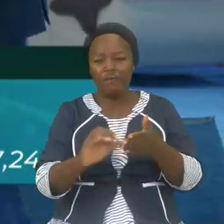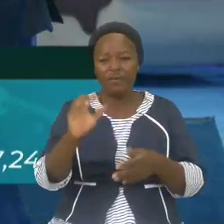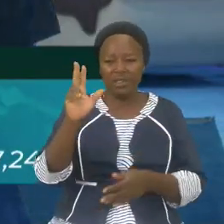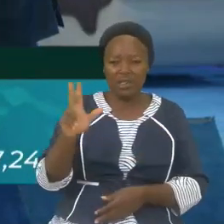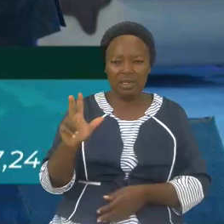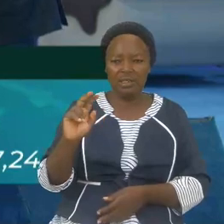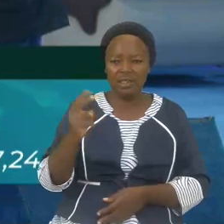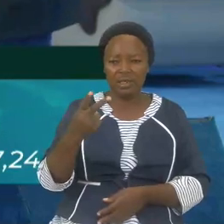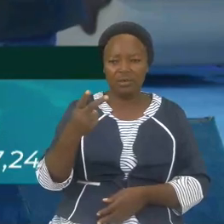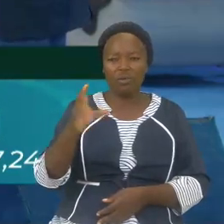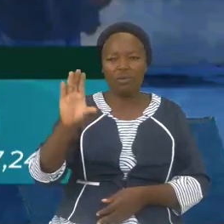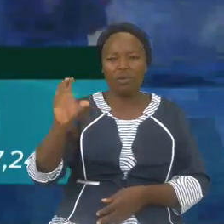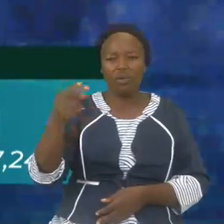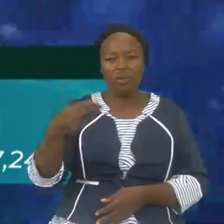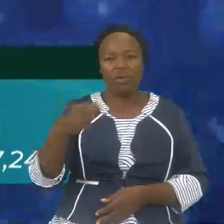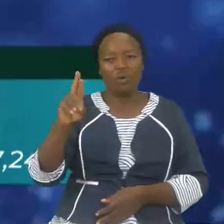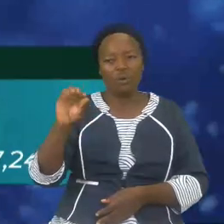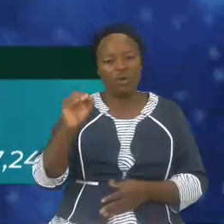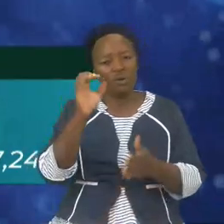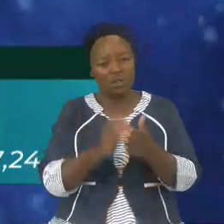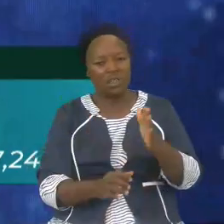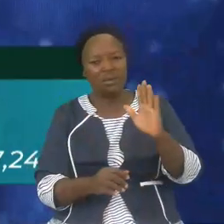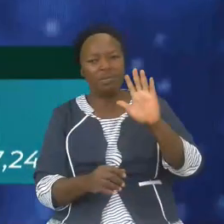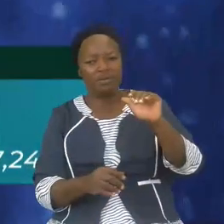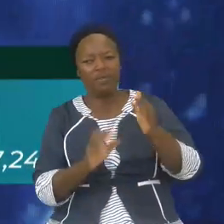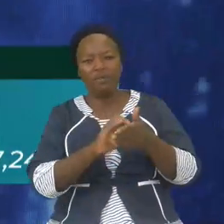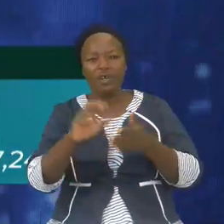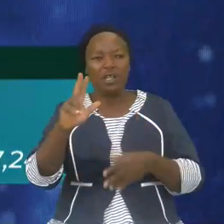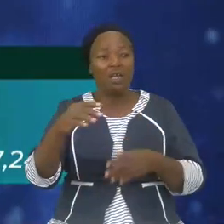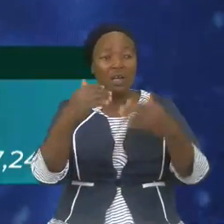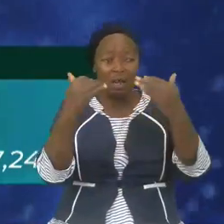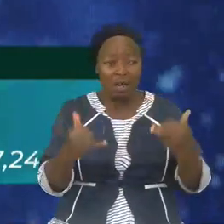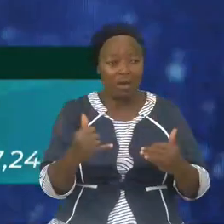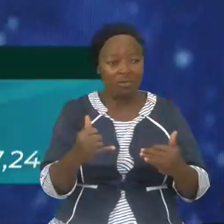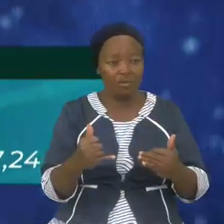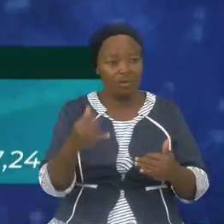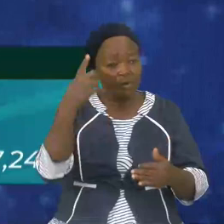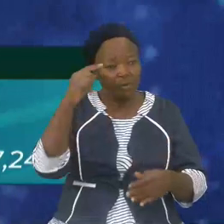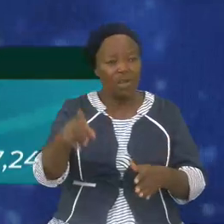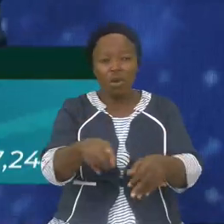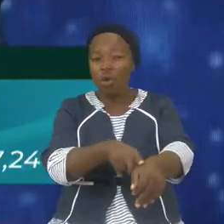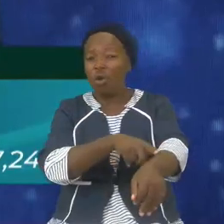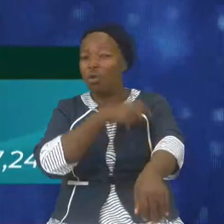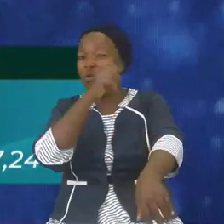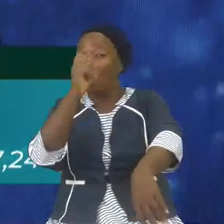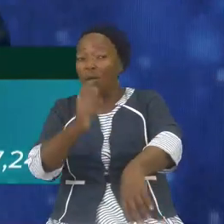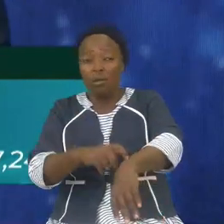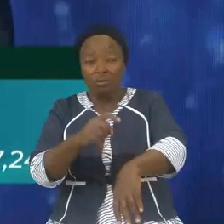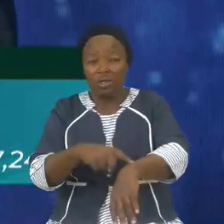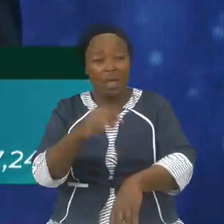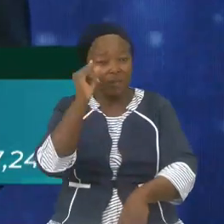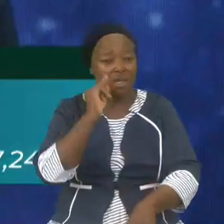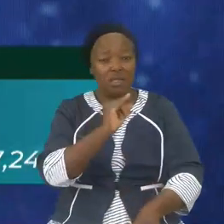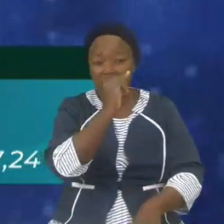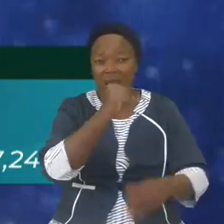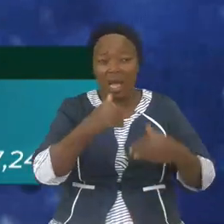Deuxième chronique 15, verset 3. Pendant longtemps, il n'y a eu